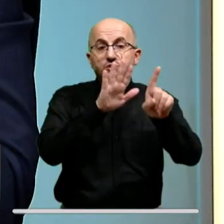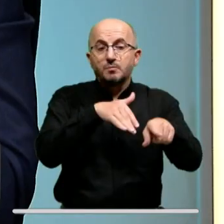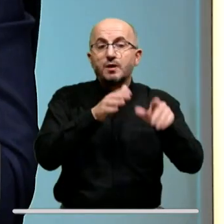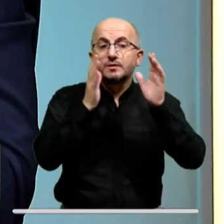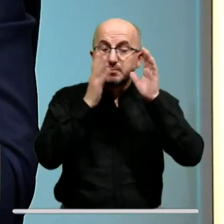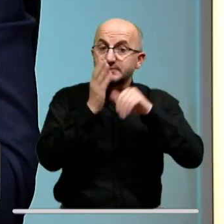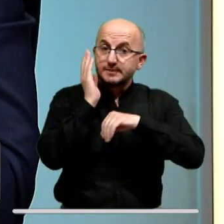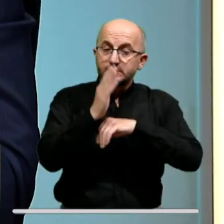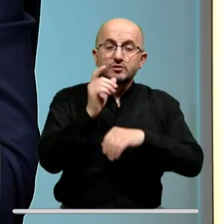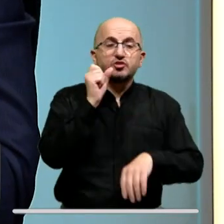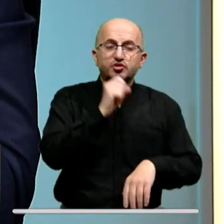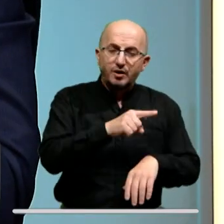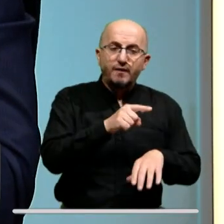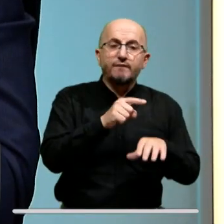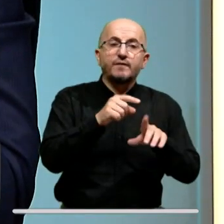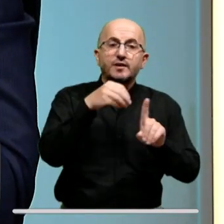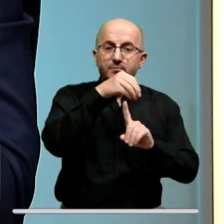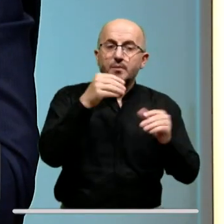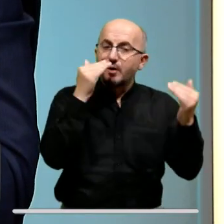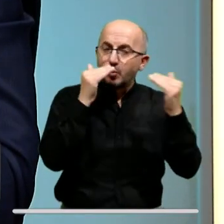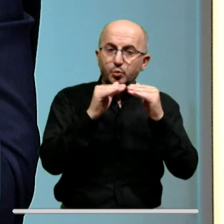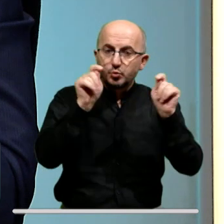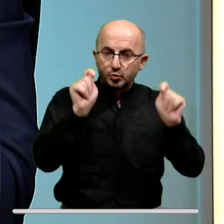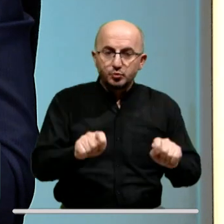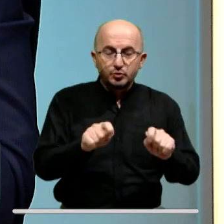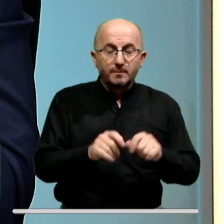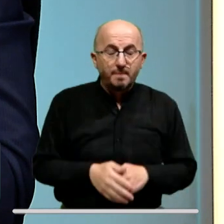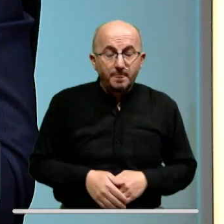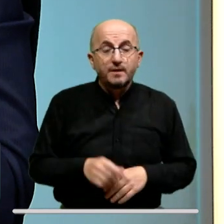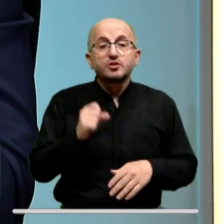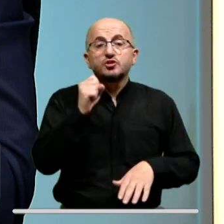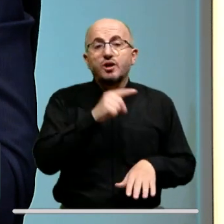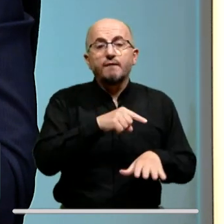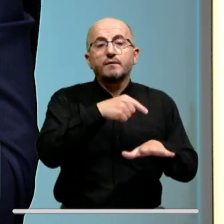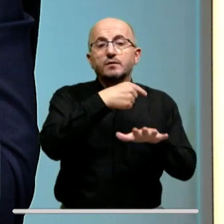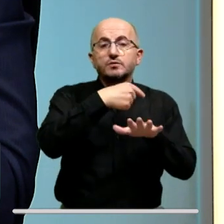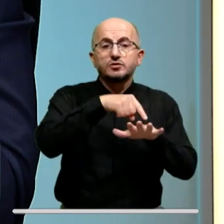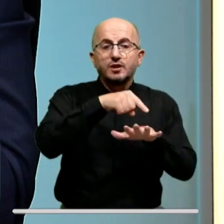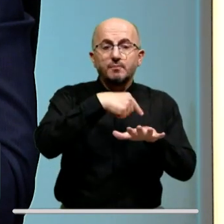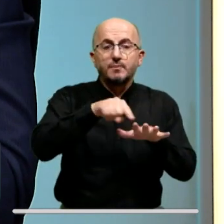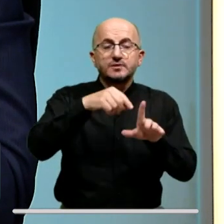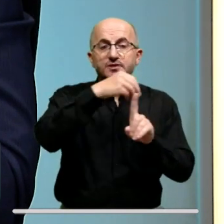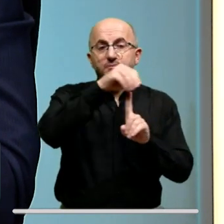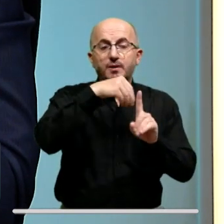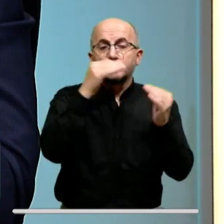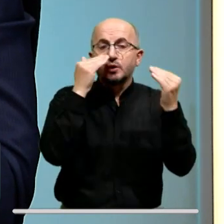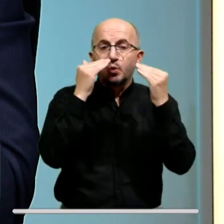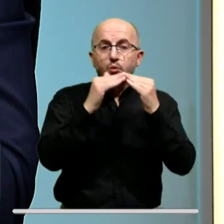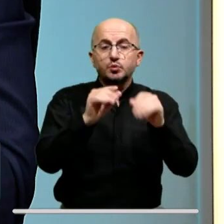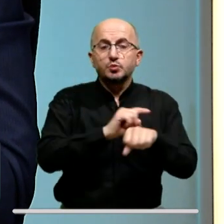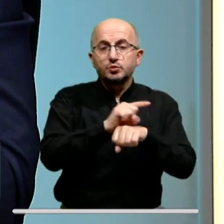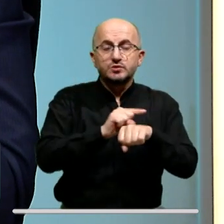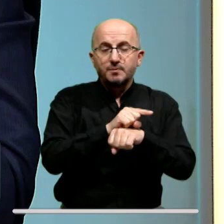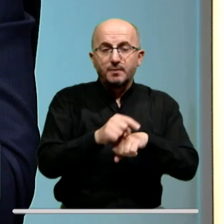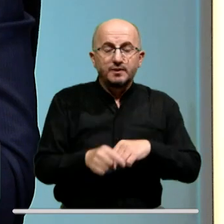gitsin. Yani Şafii cemaatine imamına uysun. Şafii cemaatine imamına uyduğu zaman